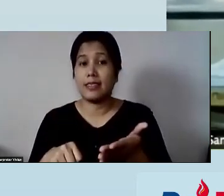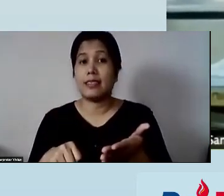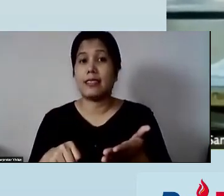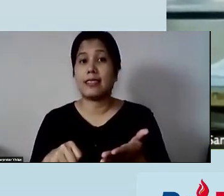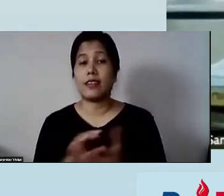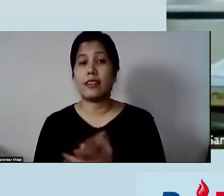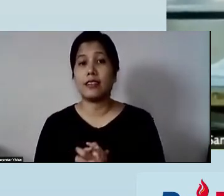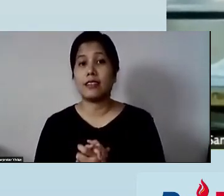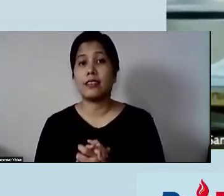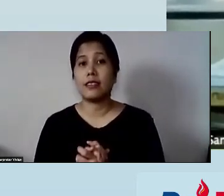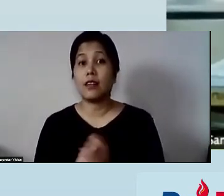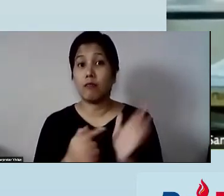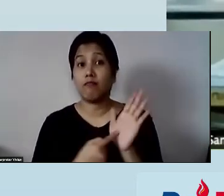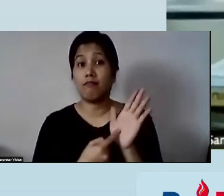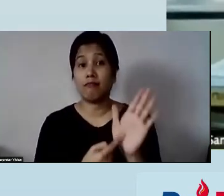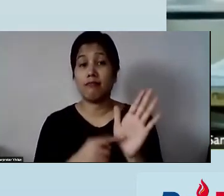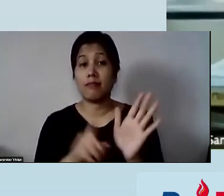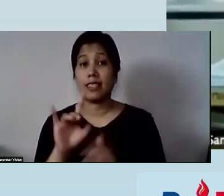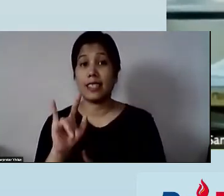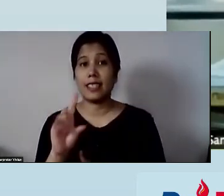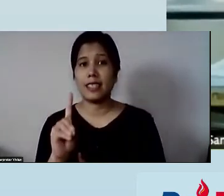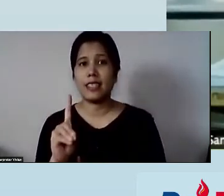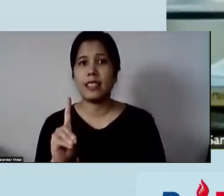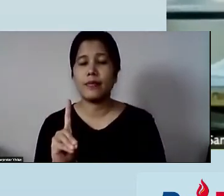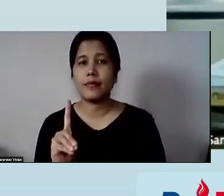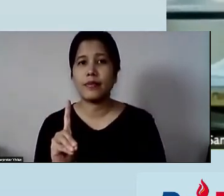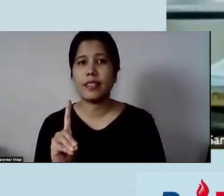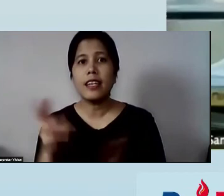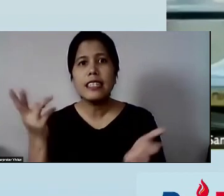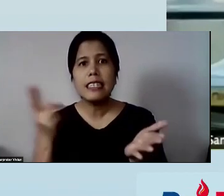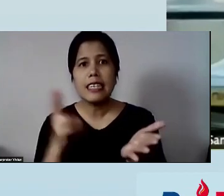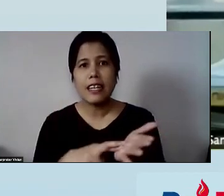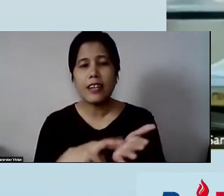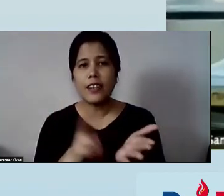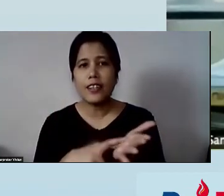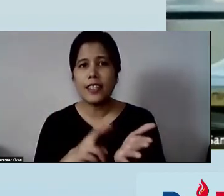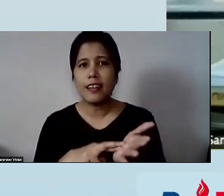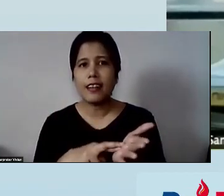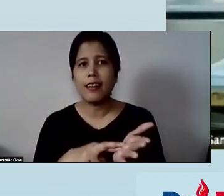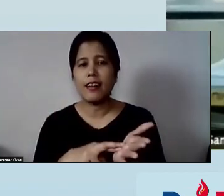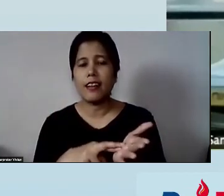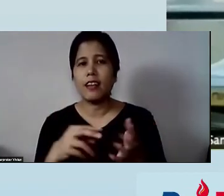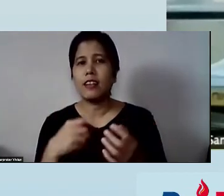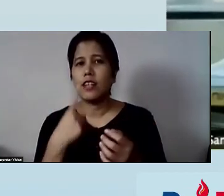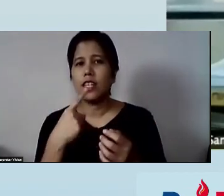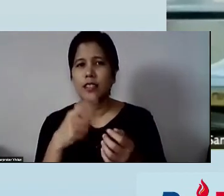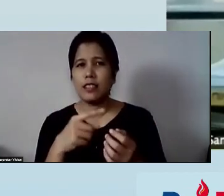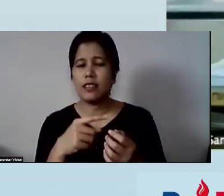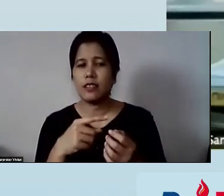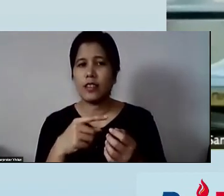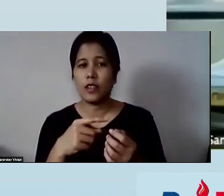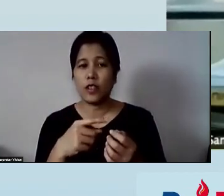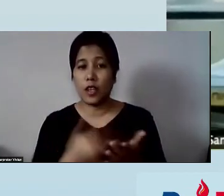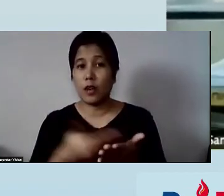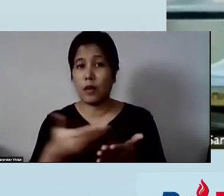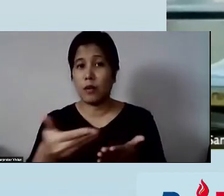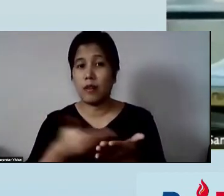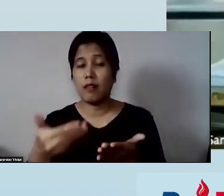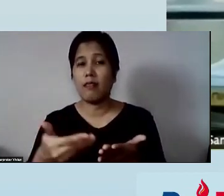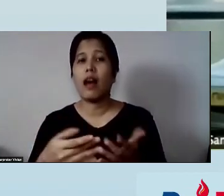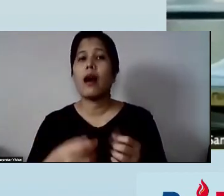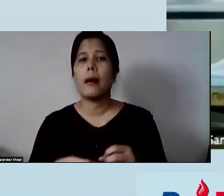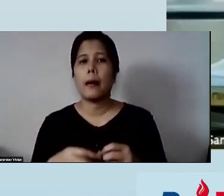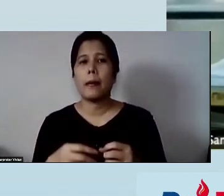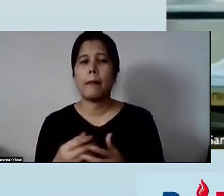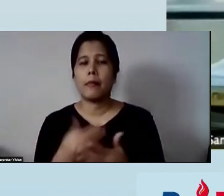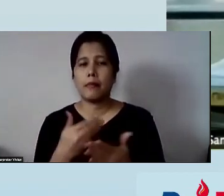yung PWD ID. Kasi nire-record nila doon yung mga pinupurchase nila para maka-avail sila ng mga taxes nila.